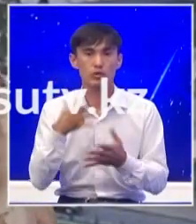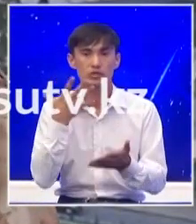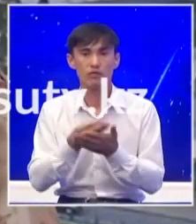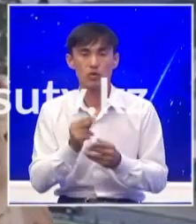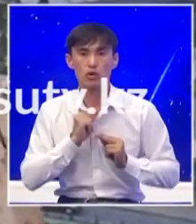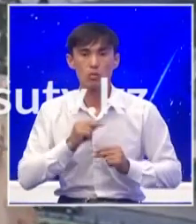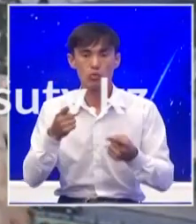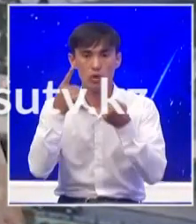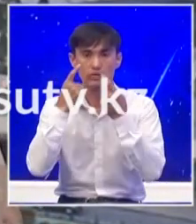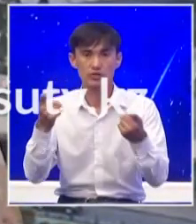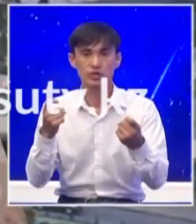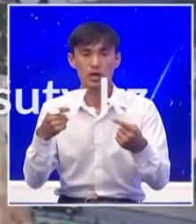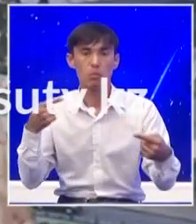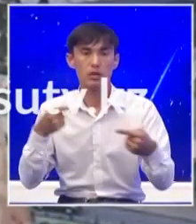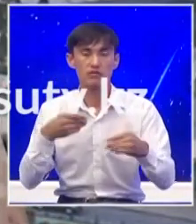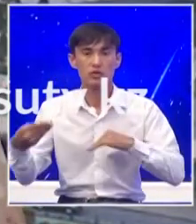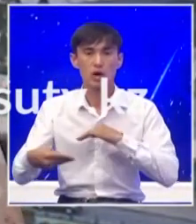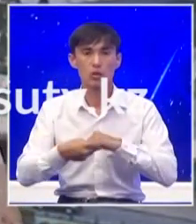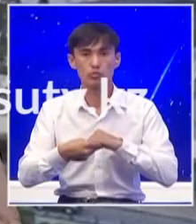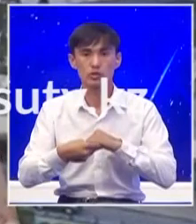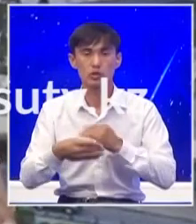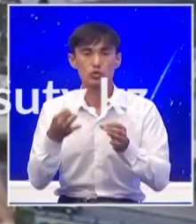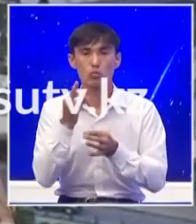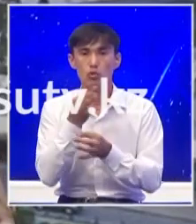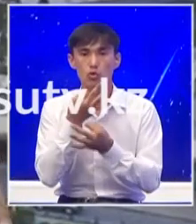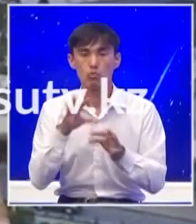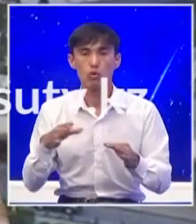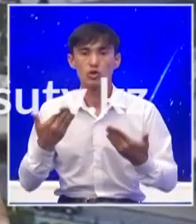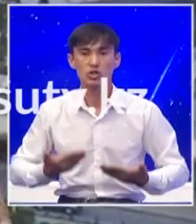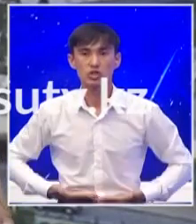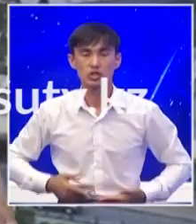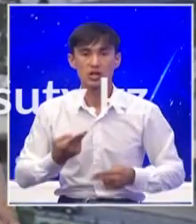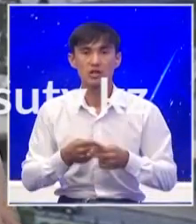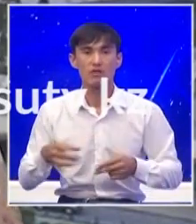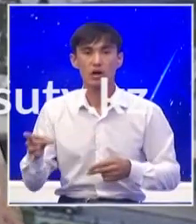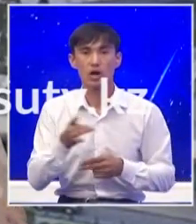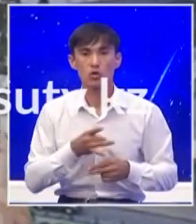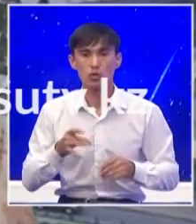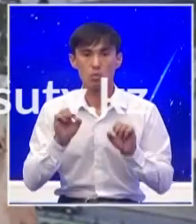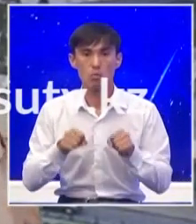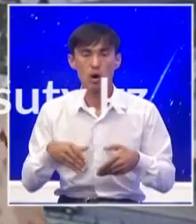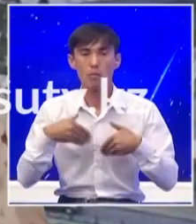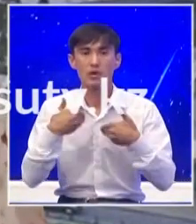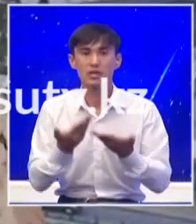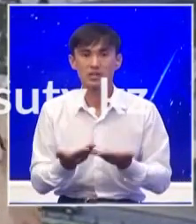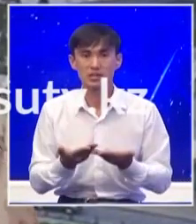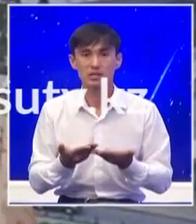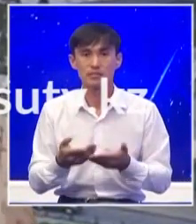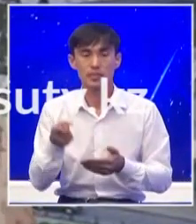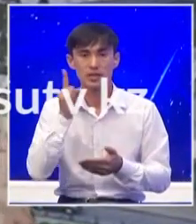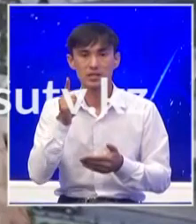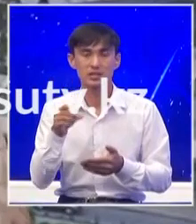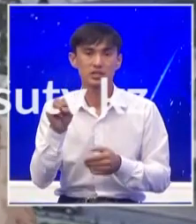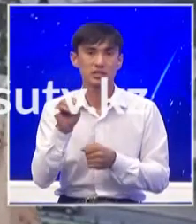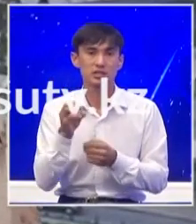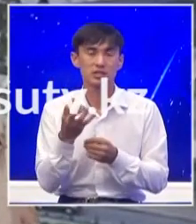работу освещали по противодействию коррупции, и чтобы любой житель этого района или города мог обратиться по каким-то